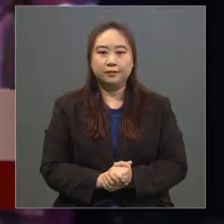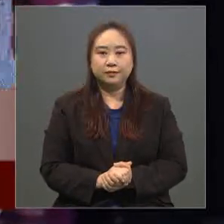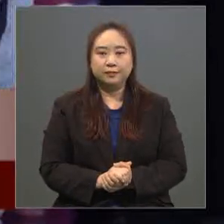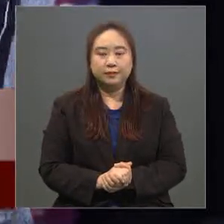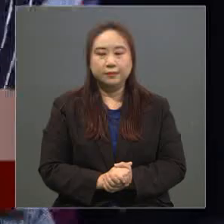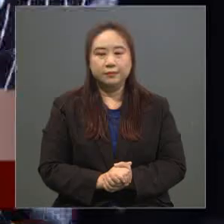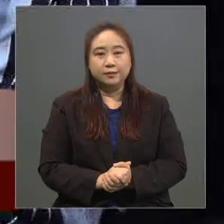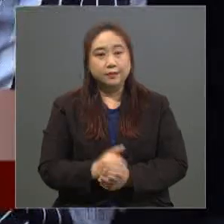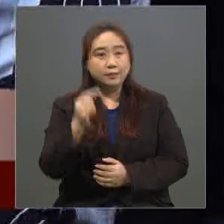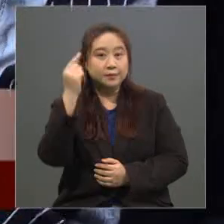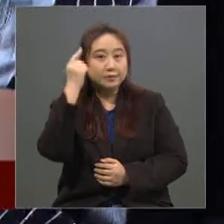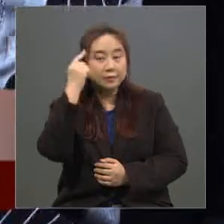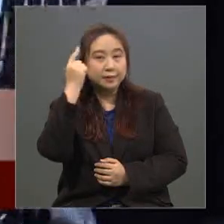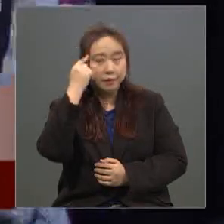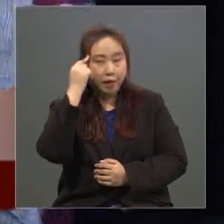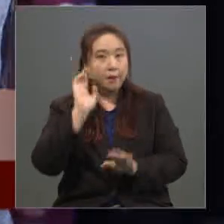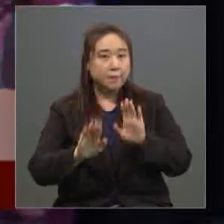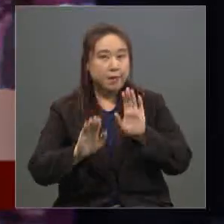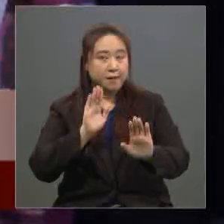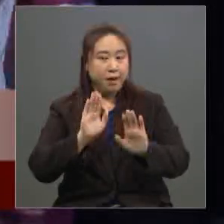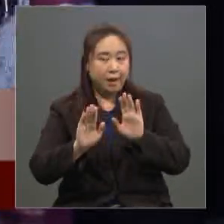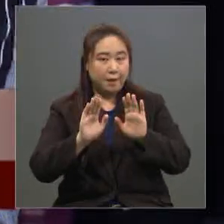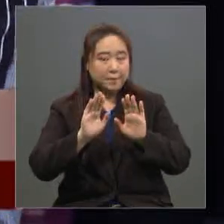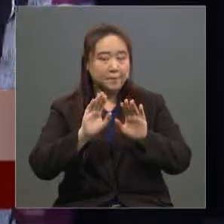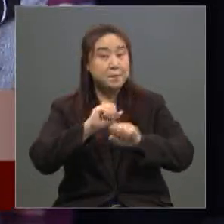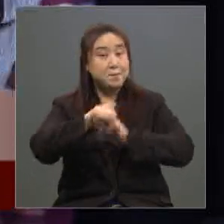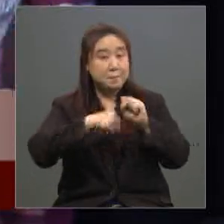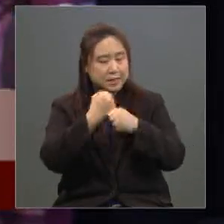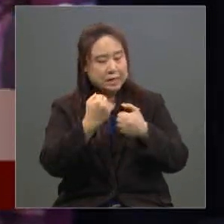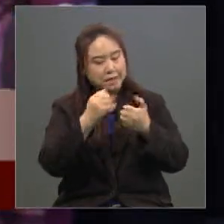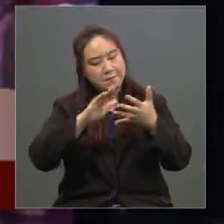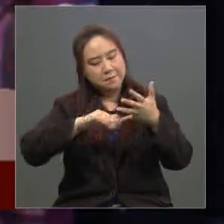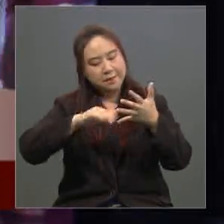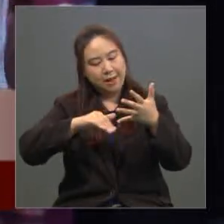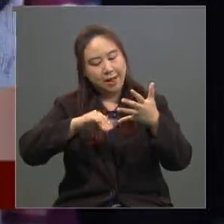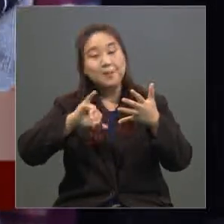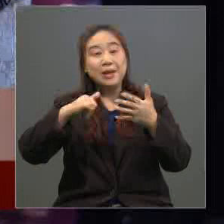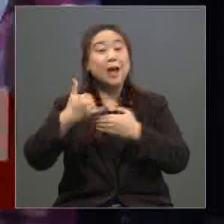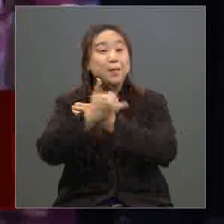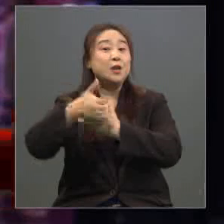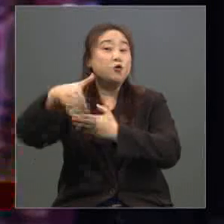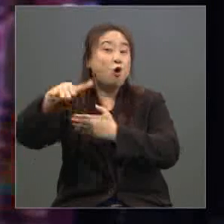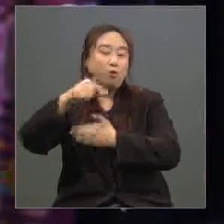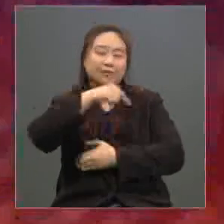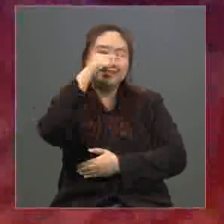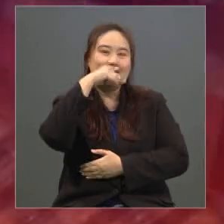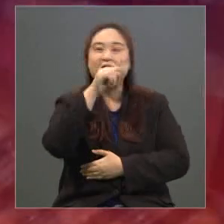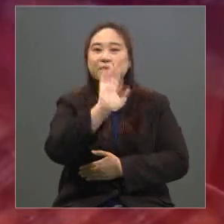คิดว่าจะเป็นช่วงปลายปีค่ะใช่ค่ะแต่ว่าอาจจะเป็นที่ต่างประเทศอาจจะไม่ใช่ที่เมือง